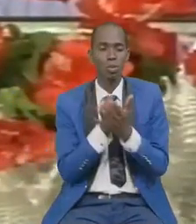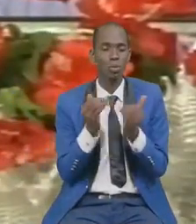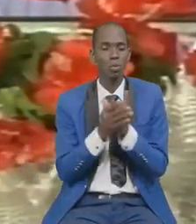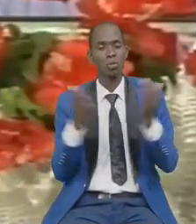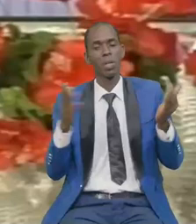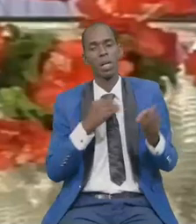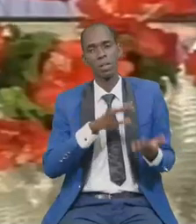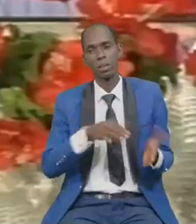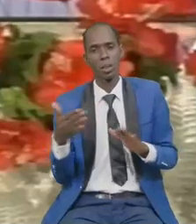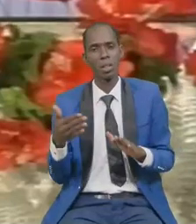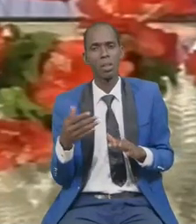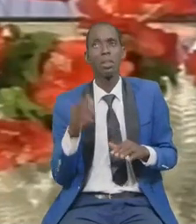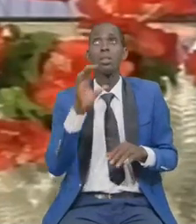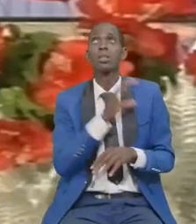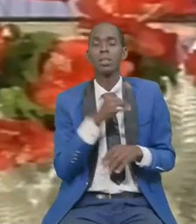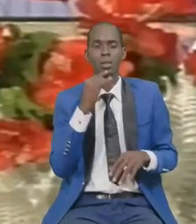je vais prendre ta place.